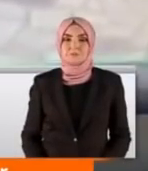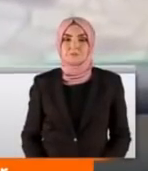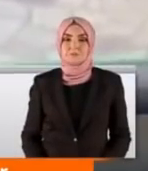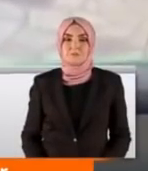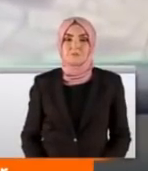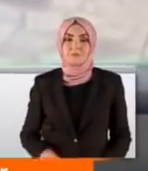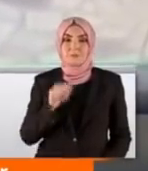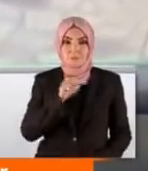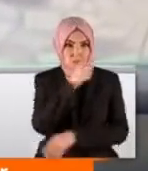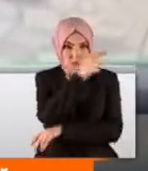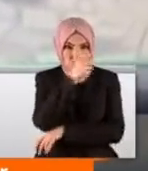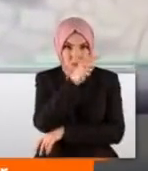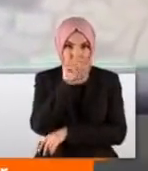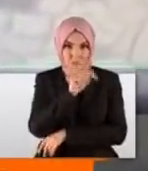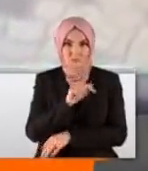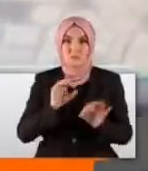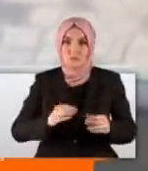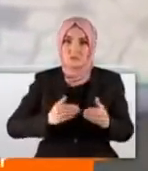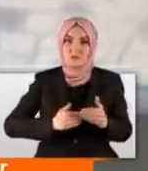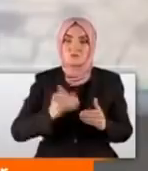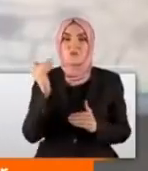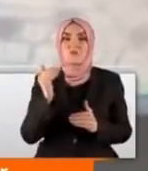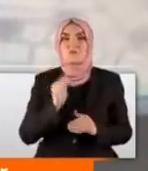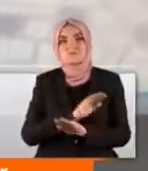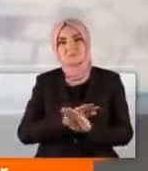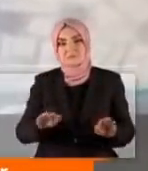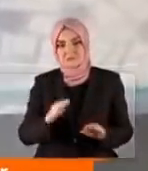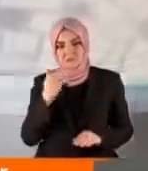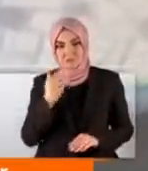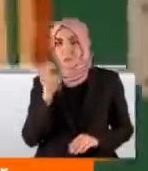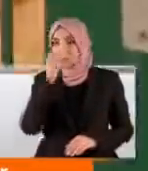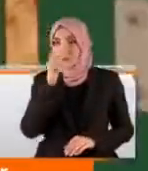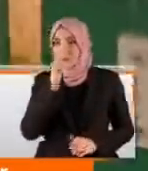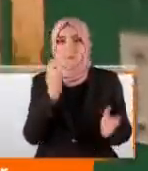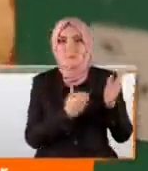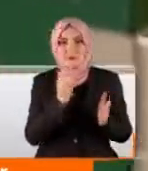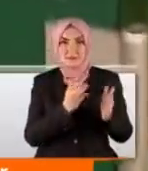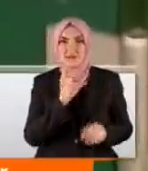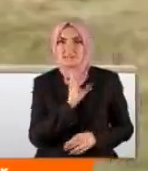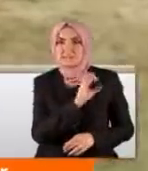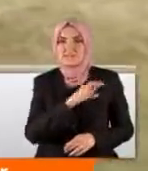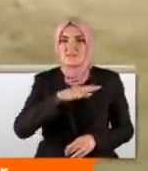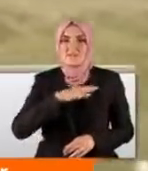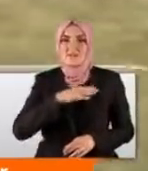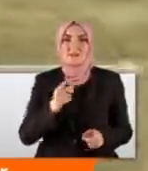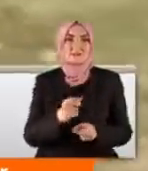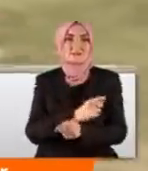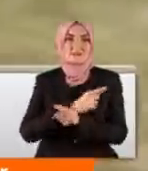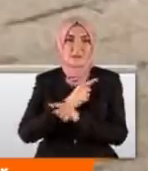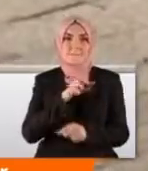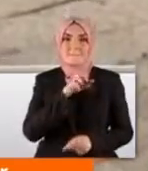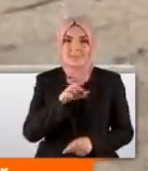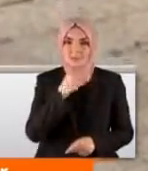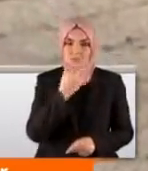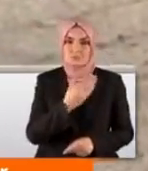İşte bu görüntüler artık son bulacak. Çünkü saldırganlıklarıyla bilinen Pitbull, Japanese Tosa, Fila Brasileño ve